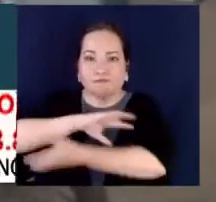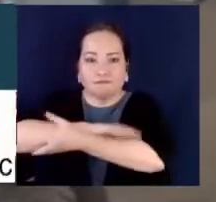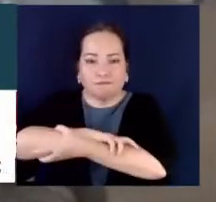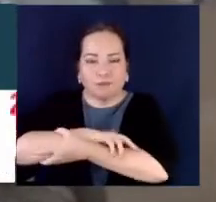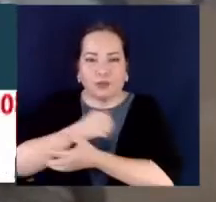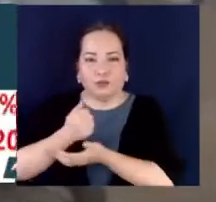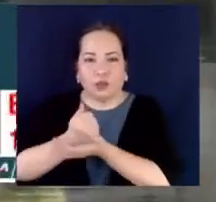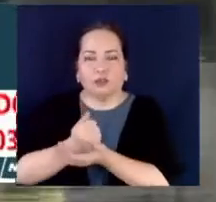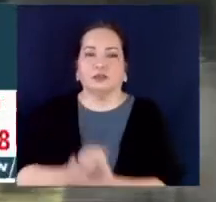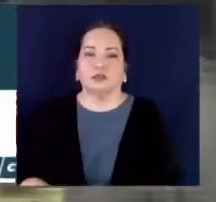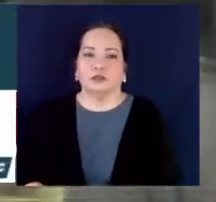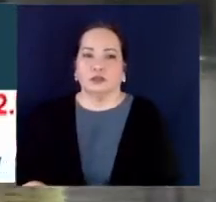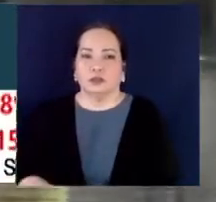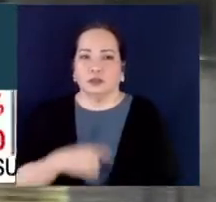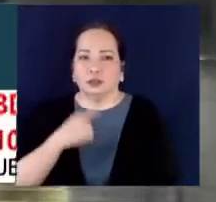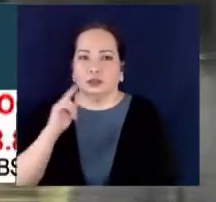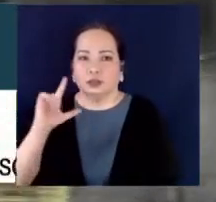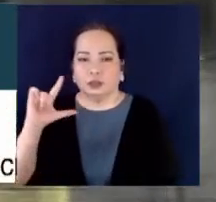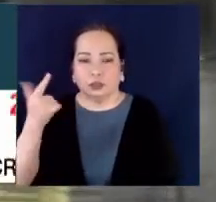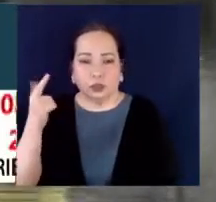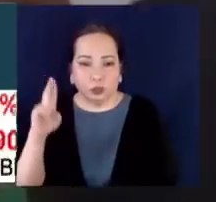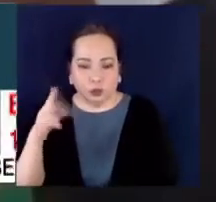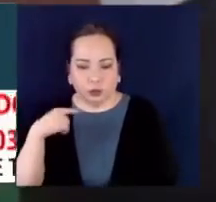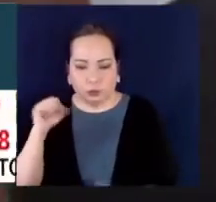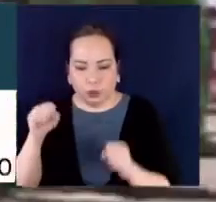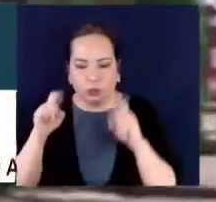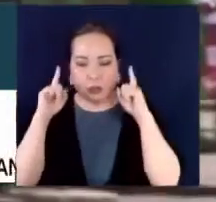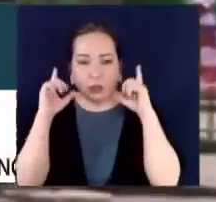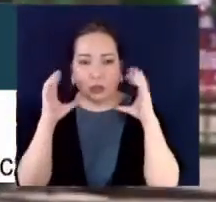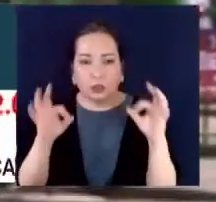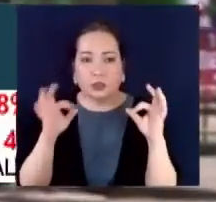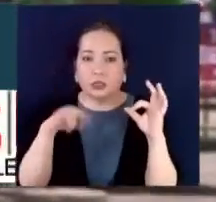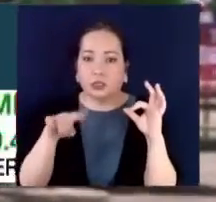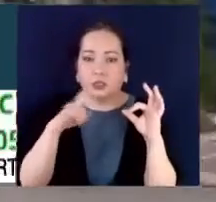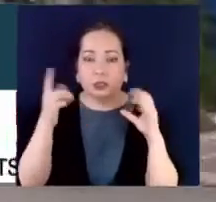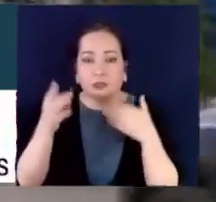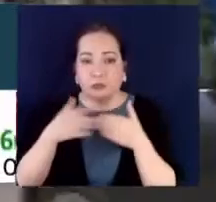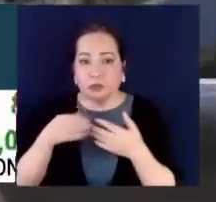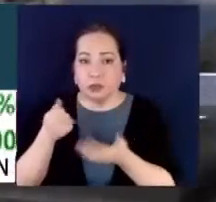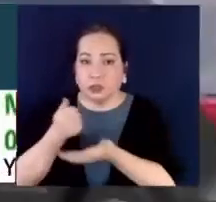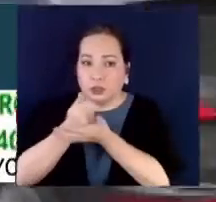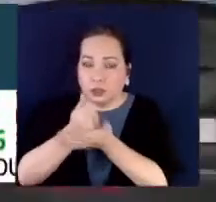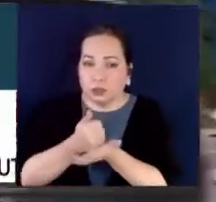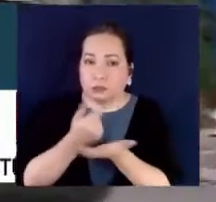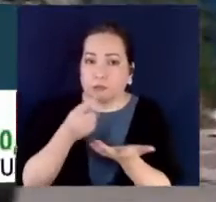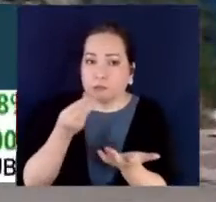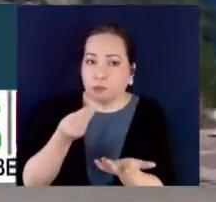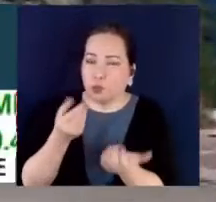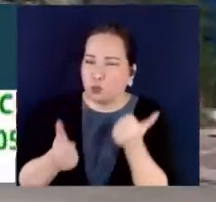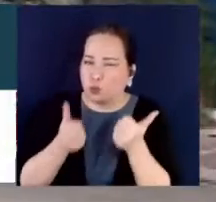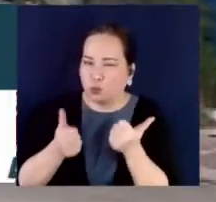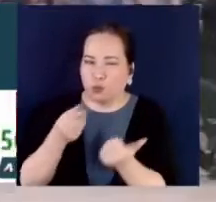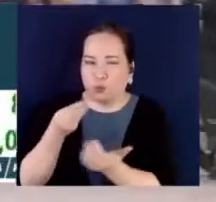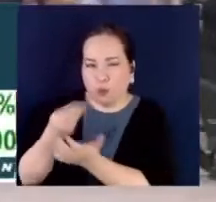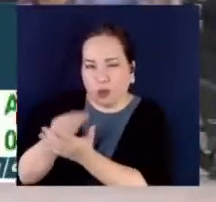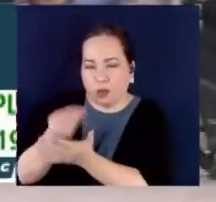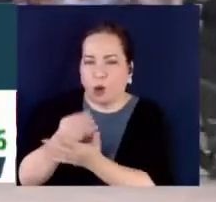in cash or in kind in the form of food aid. But he stresses this will only be a one-time assistance.